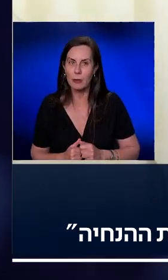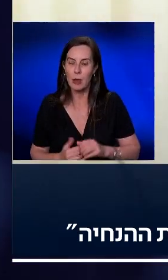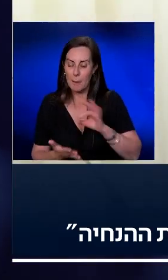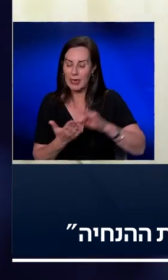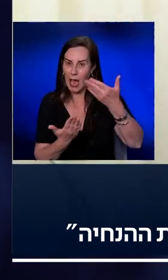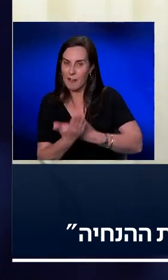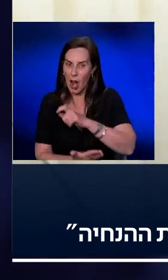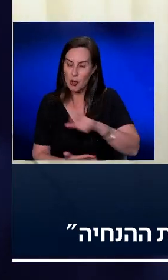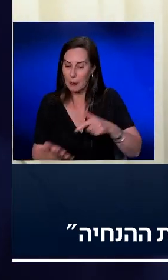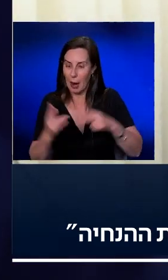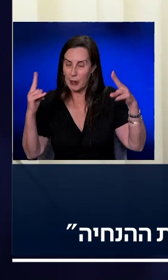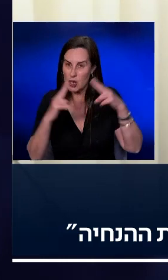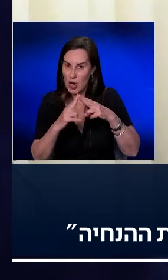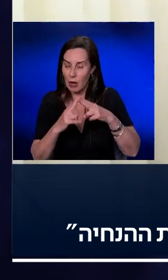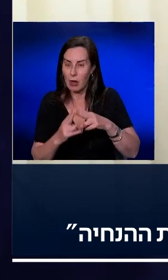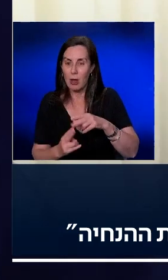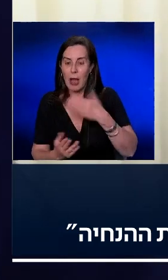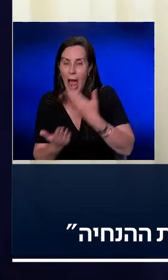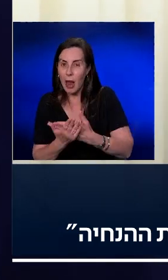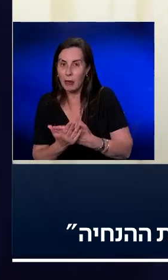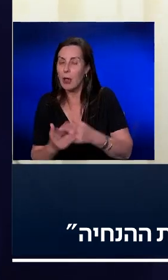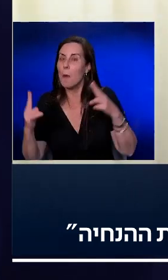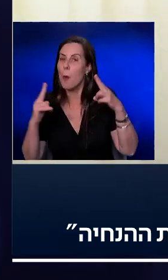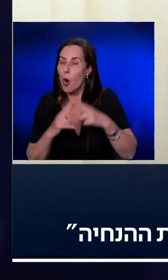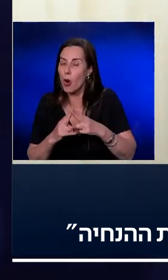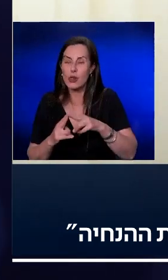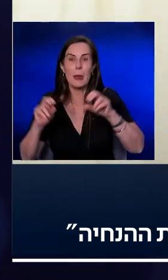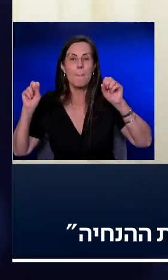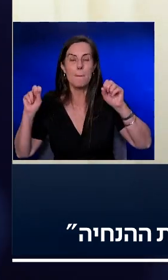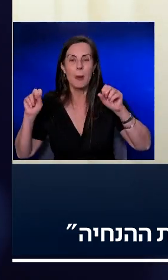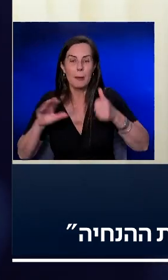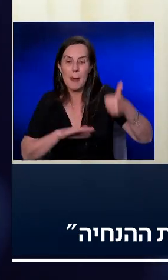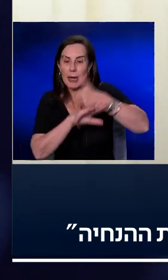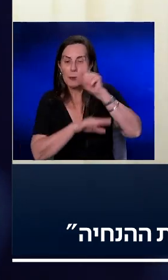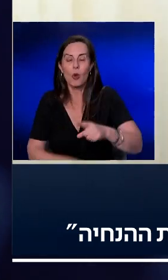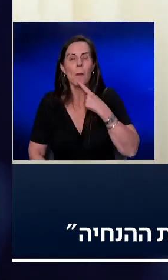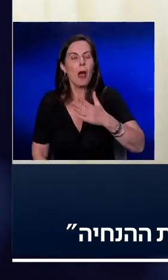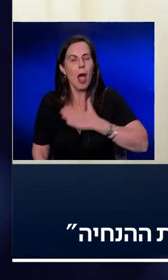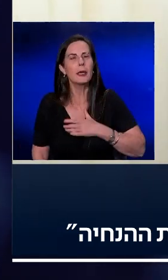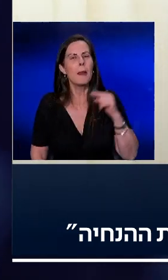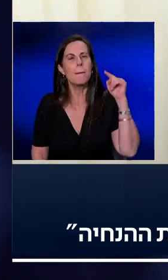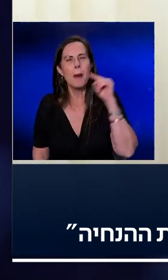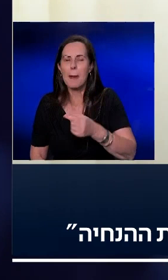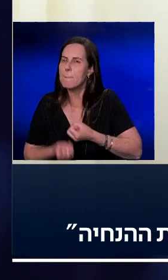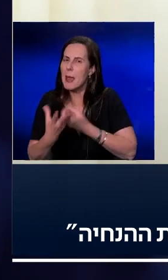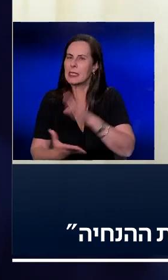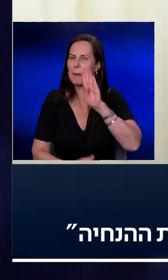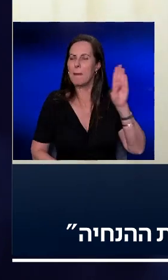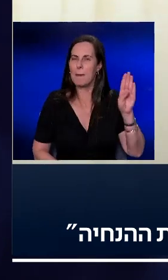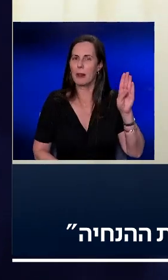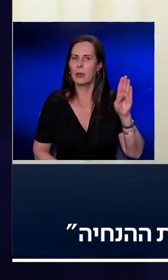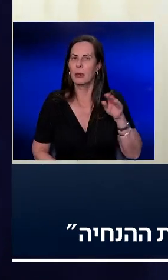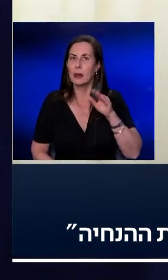האישום, בעקבות פגישת ההנחיה, פילבר הולך ופוגש את בכירי בזק, ואומר להם, אני בא אליכם עם מסר מנתניהו. זה